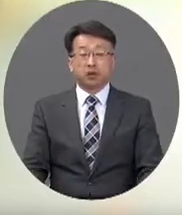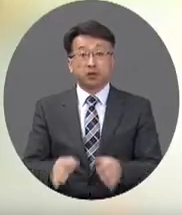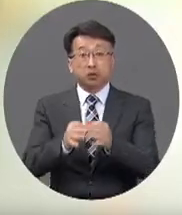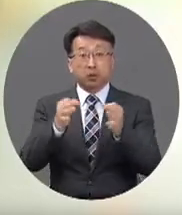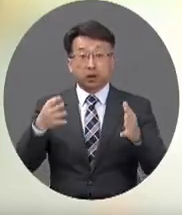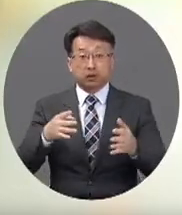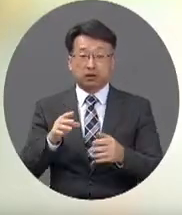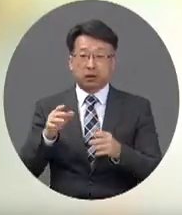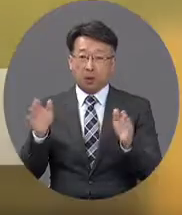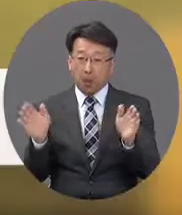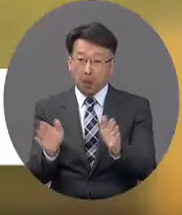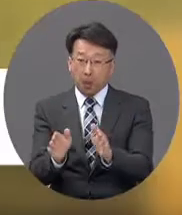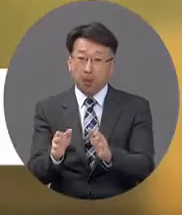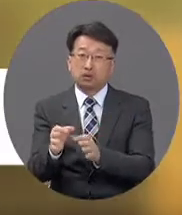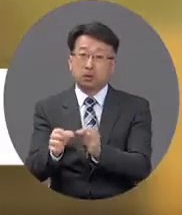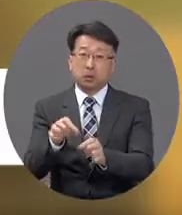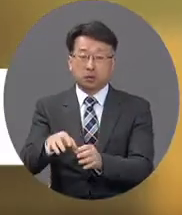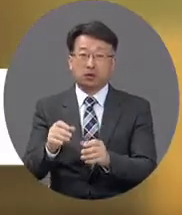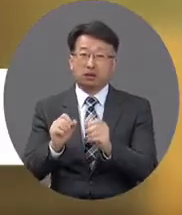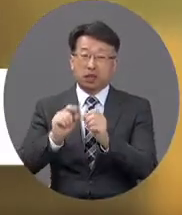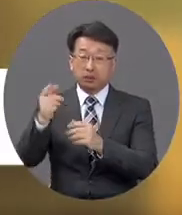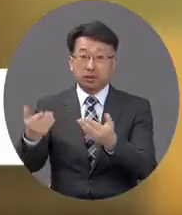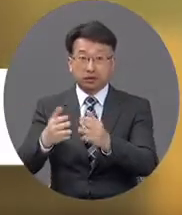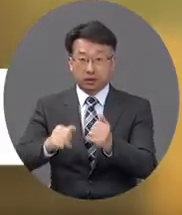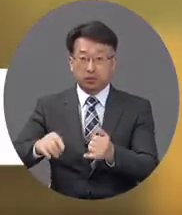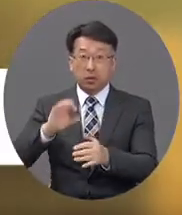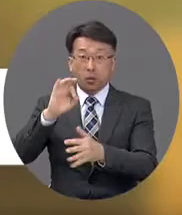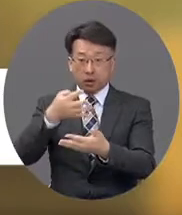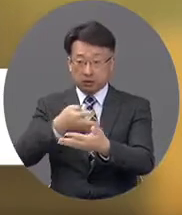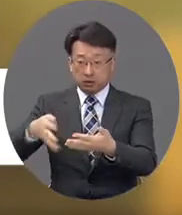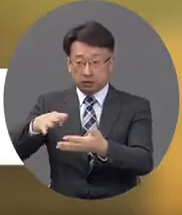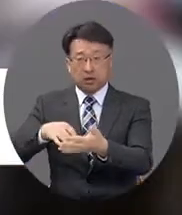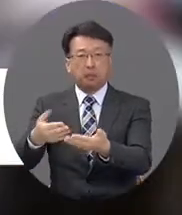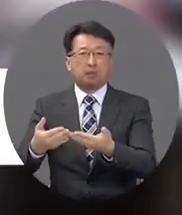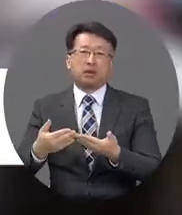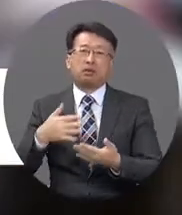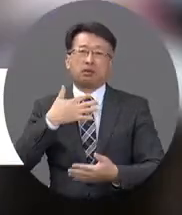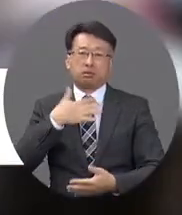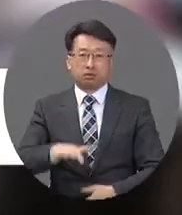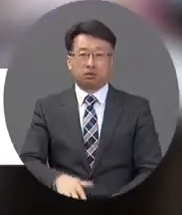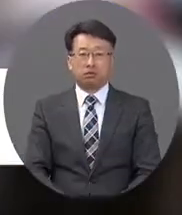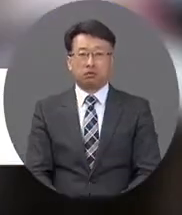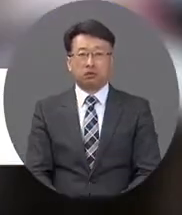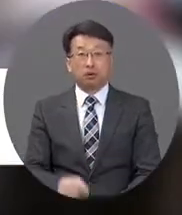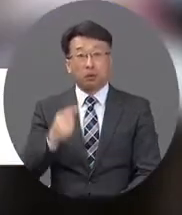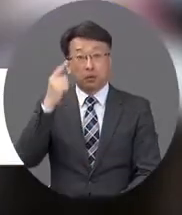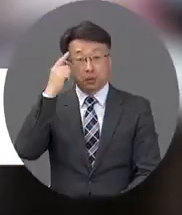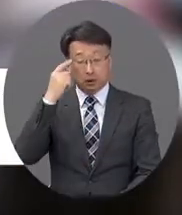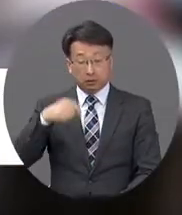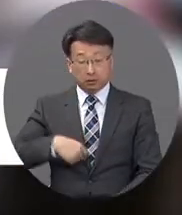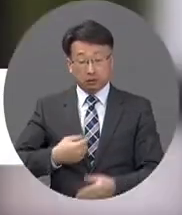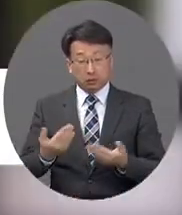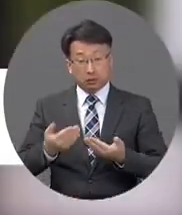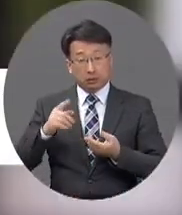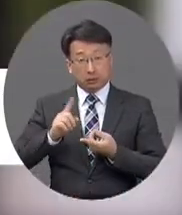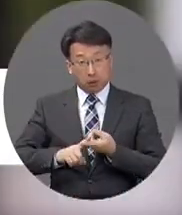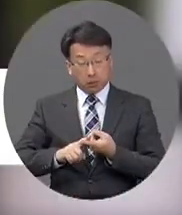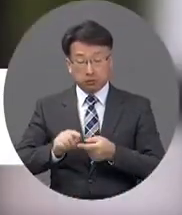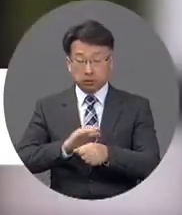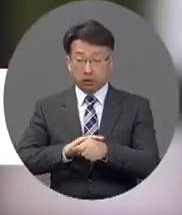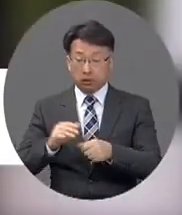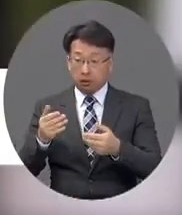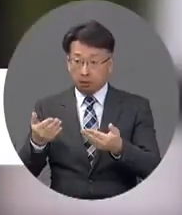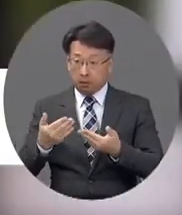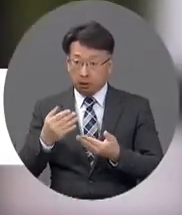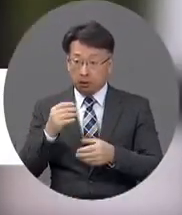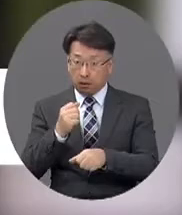그동안 영세 사업장에서는 대부분의 노동자들이 임금 명세서를 받지 못했습니다. 자신이 일한 대가를 제대로 받는지 확인할